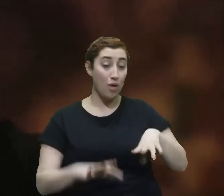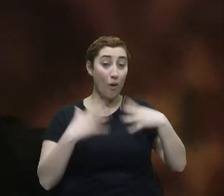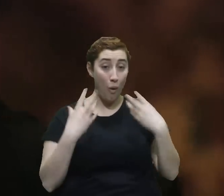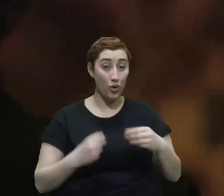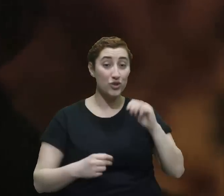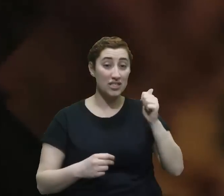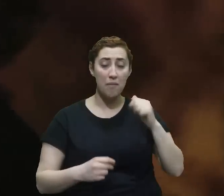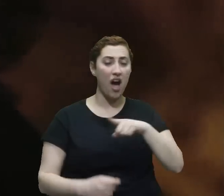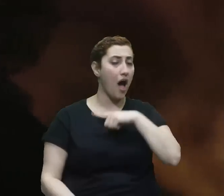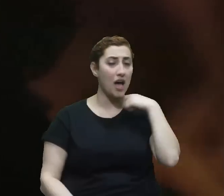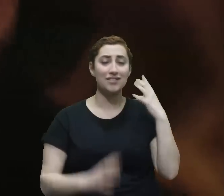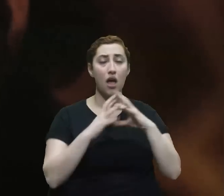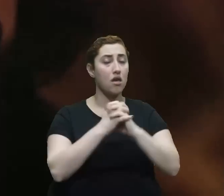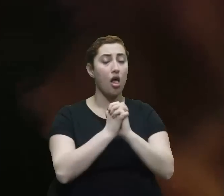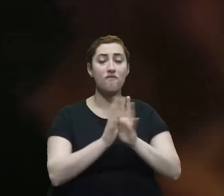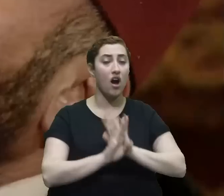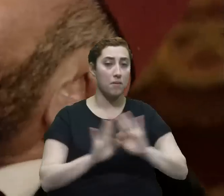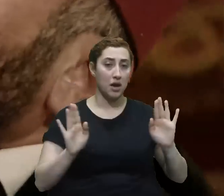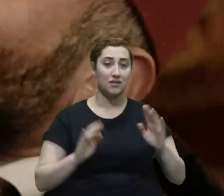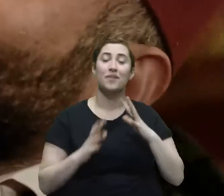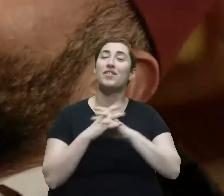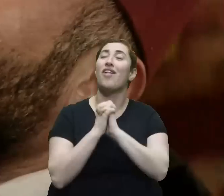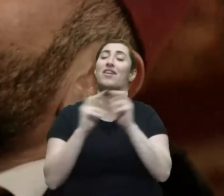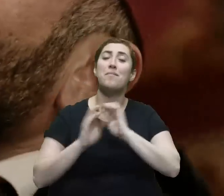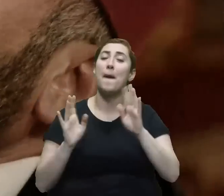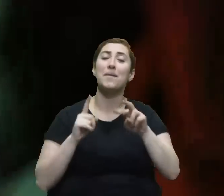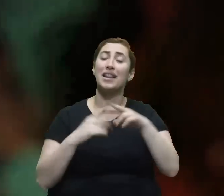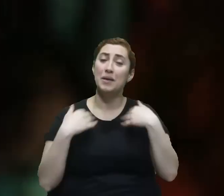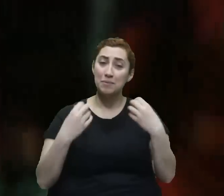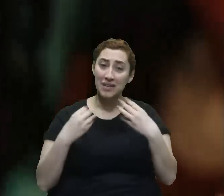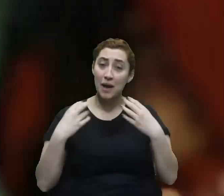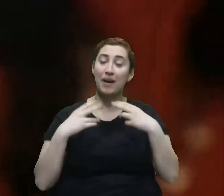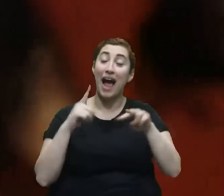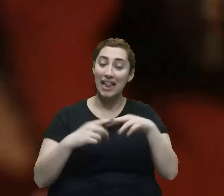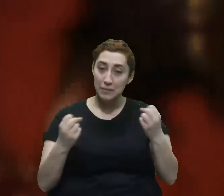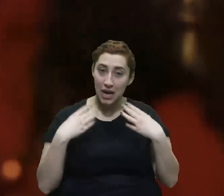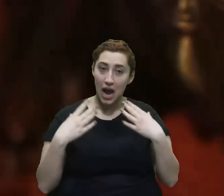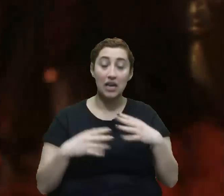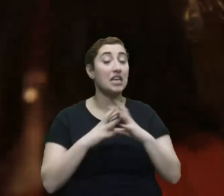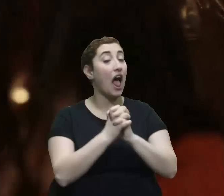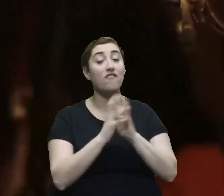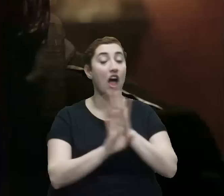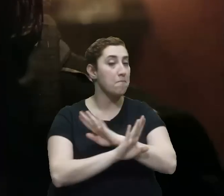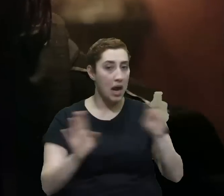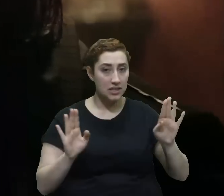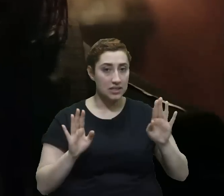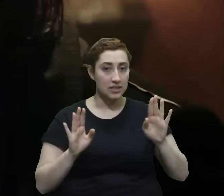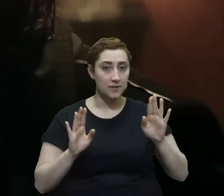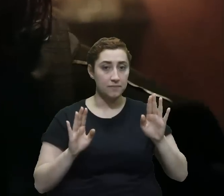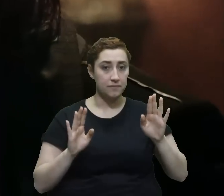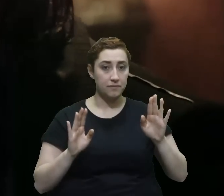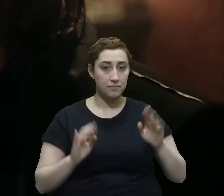Ölürken de asla yalvarmaz. Yalvarırım yapma Ali. Bırak. Ali bırak. Yalvarmaz.